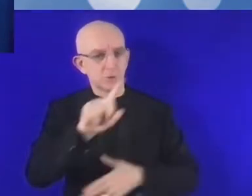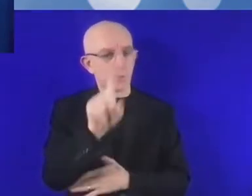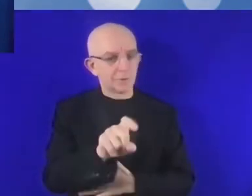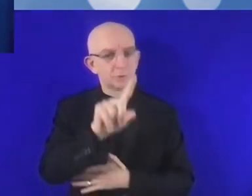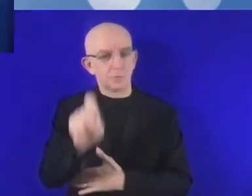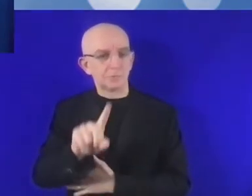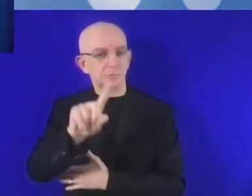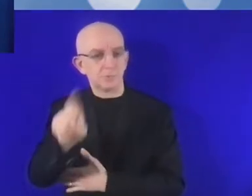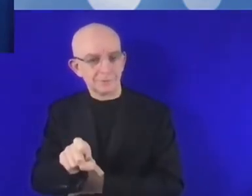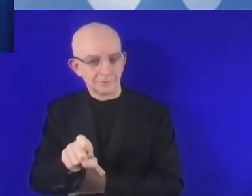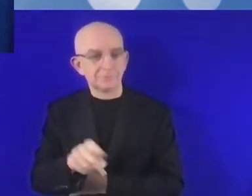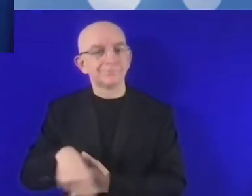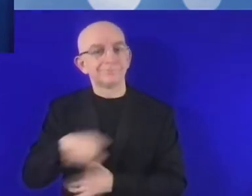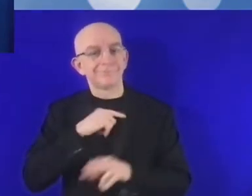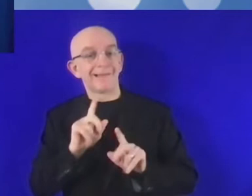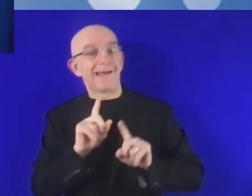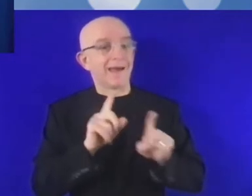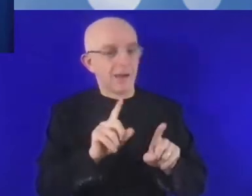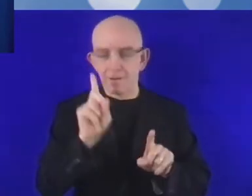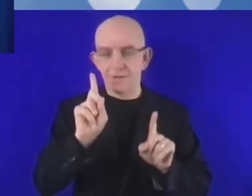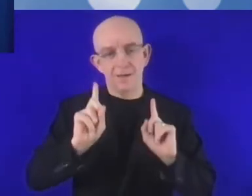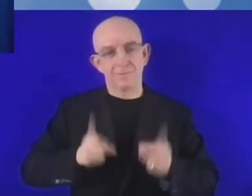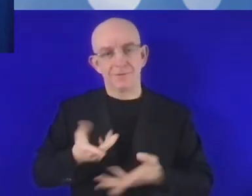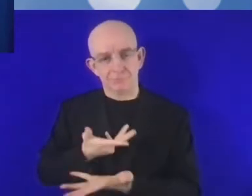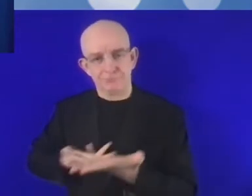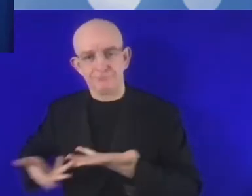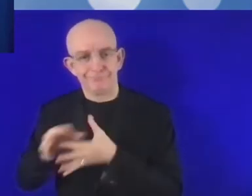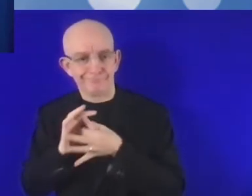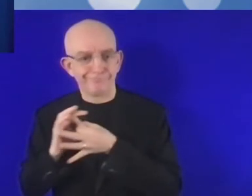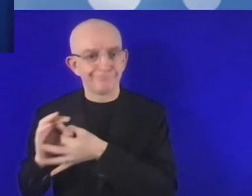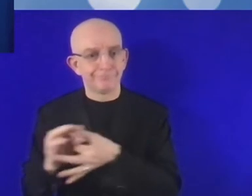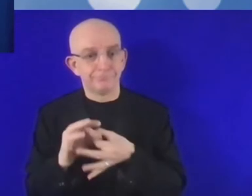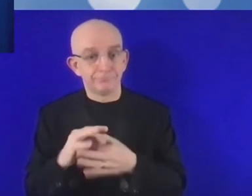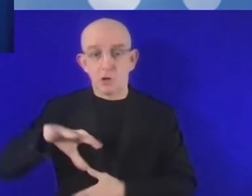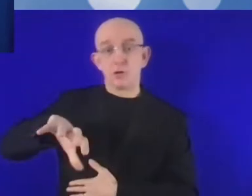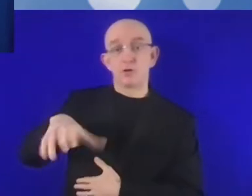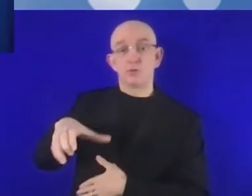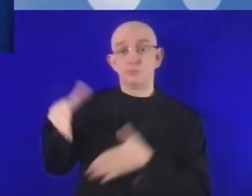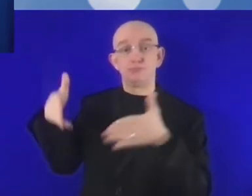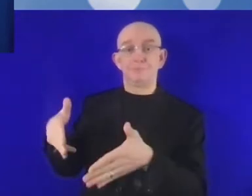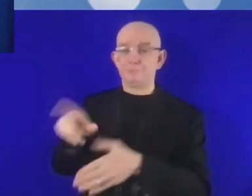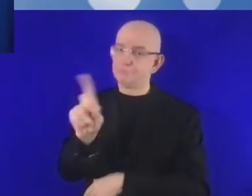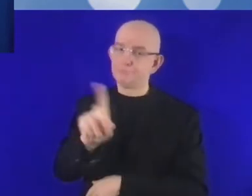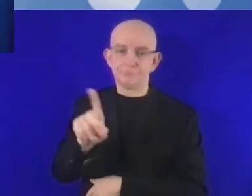أسئلة معا على هذه. لا يستطيع إقليم أو مجموعة